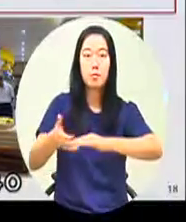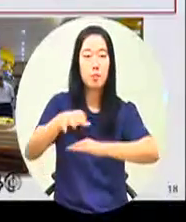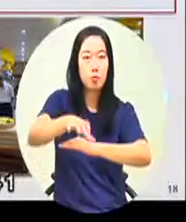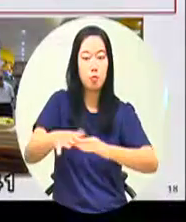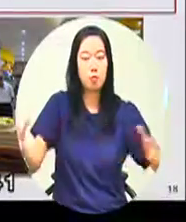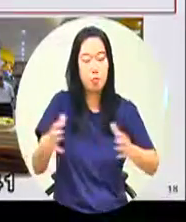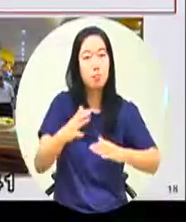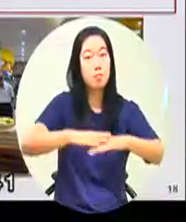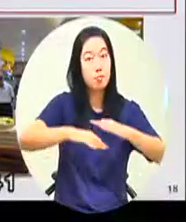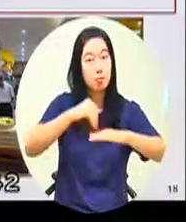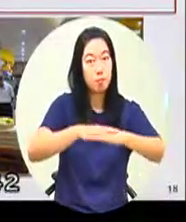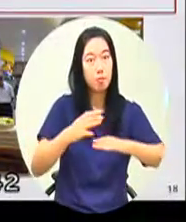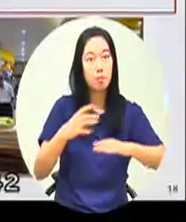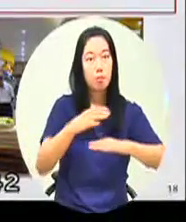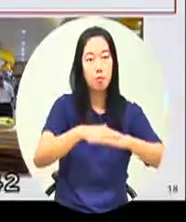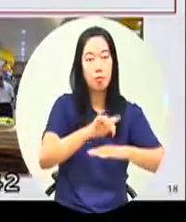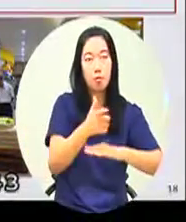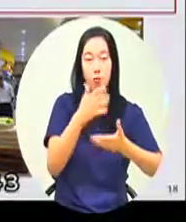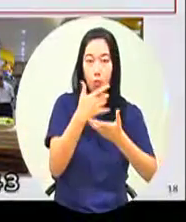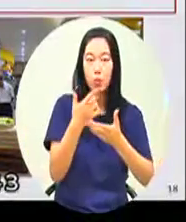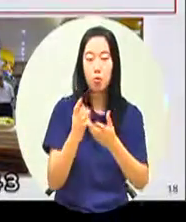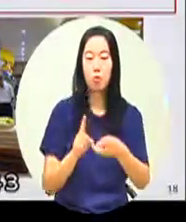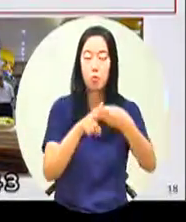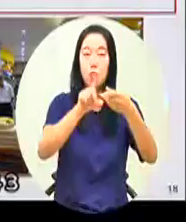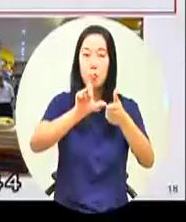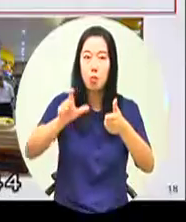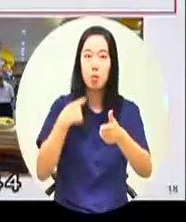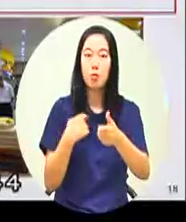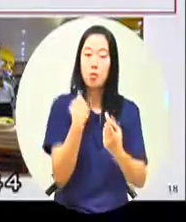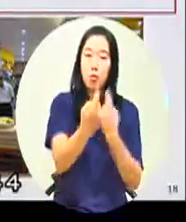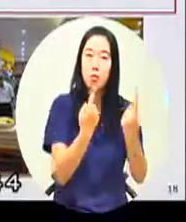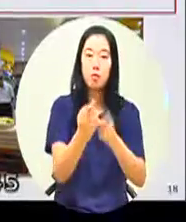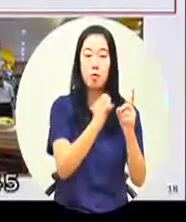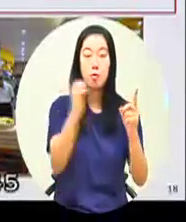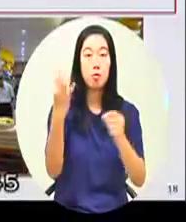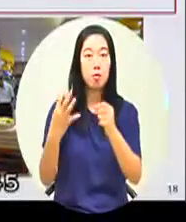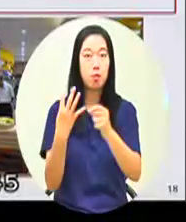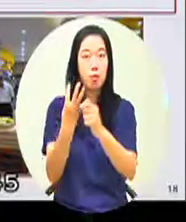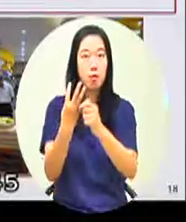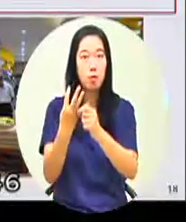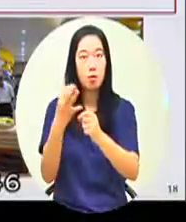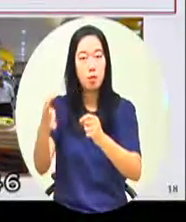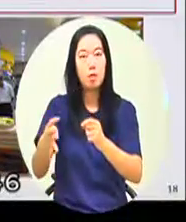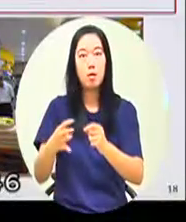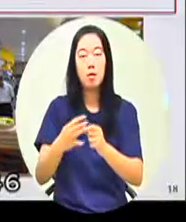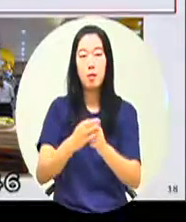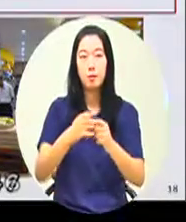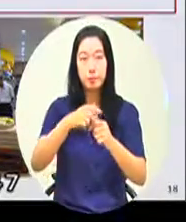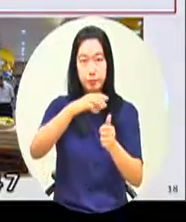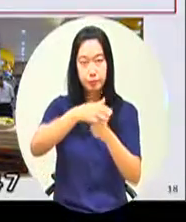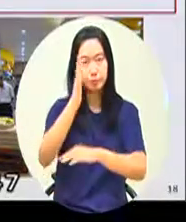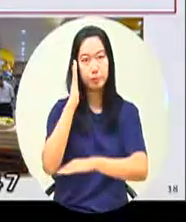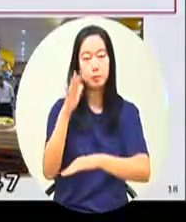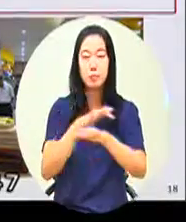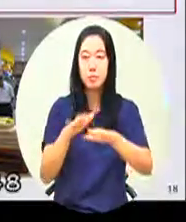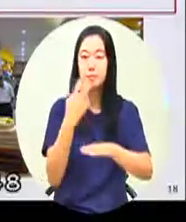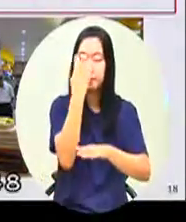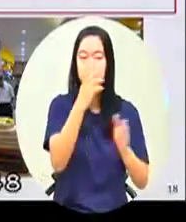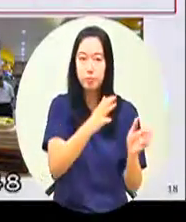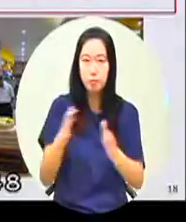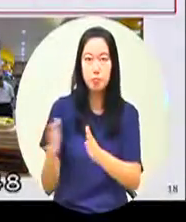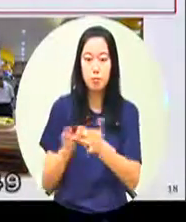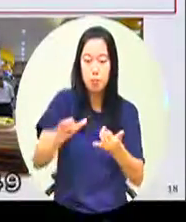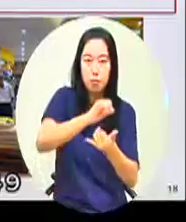到餐桌的安全美味呢为主题，那么参加104年奖励地方政府强化食品安全管理方案呢全国评